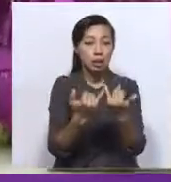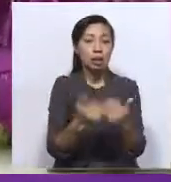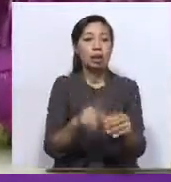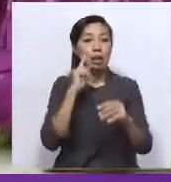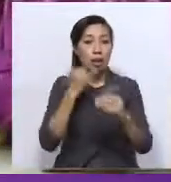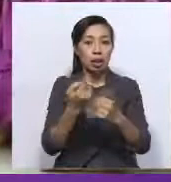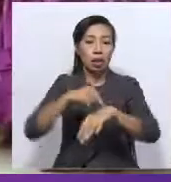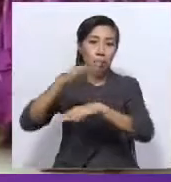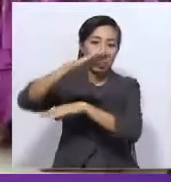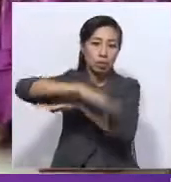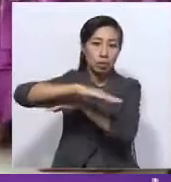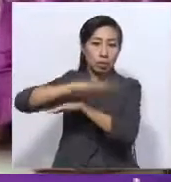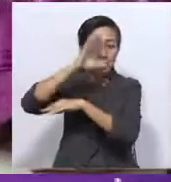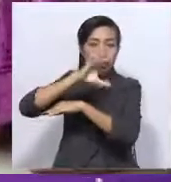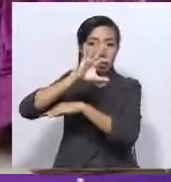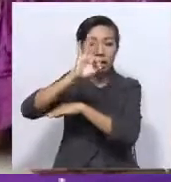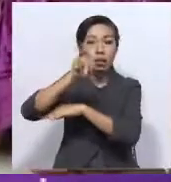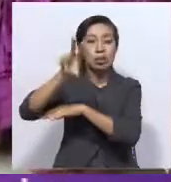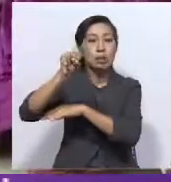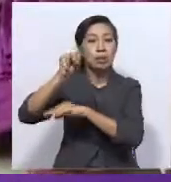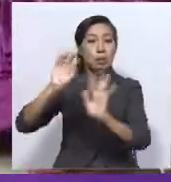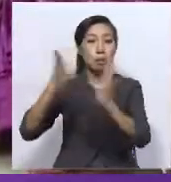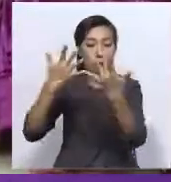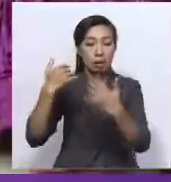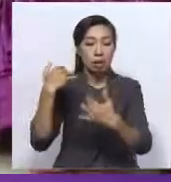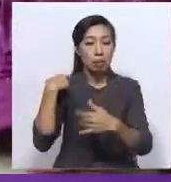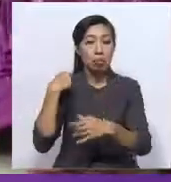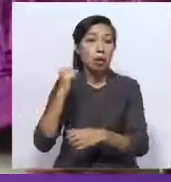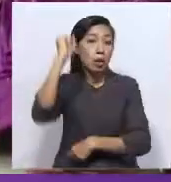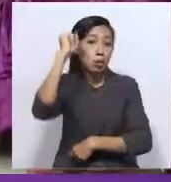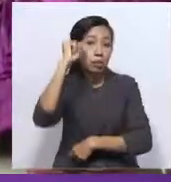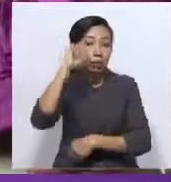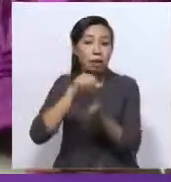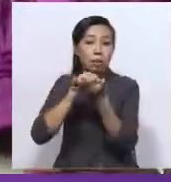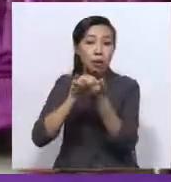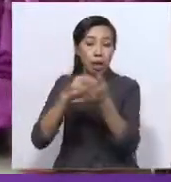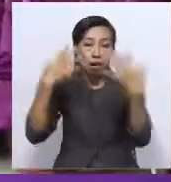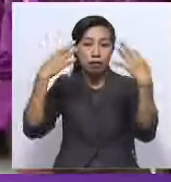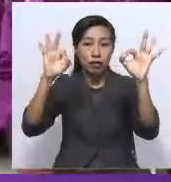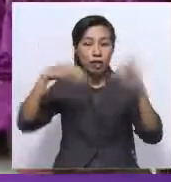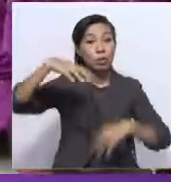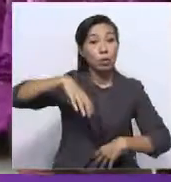ลา 21:30 นาทีครับมีจุดบริการรถชัตเทิลบัสนะครับที่บริเวณท้องสนามหล